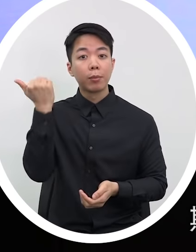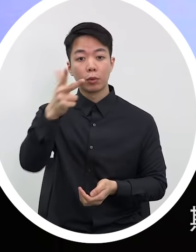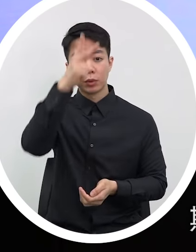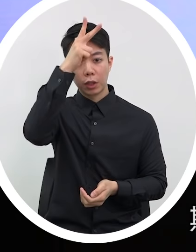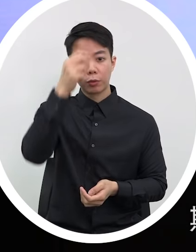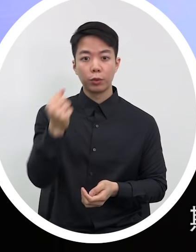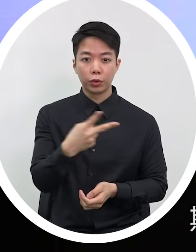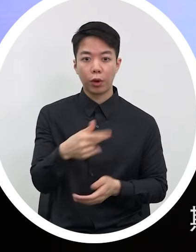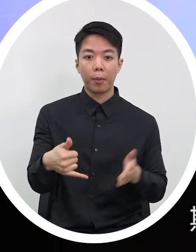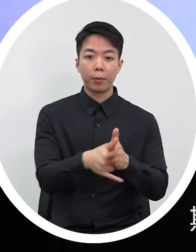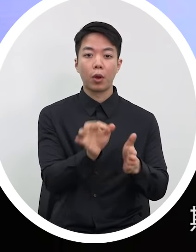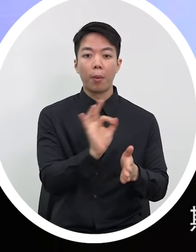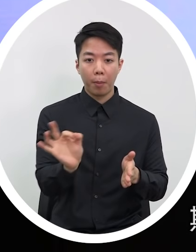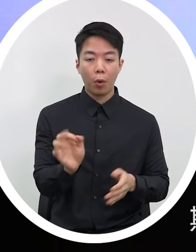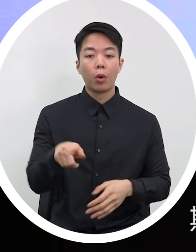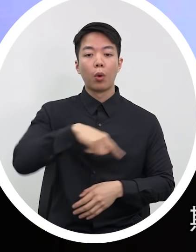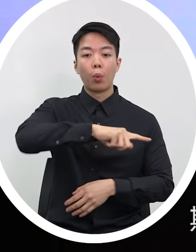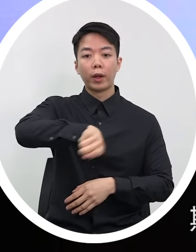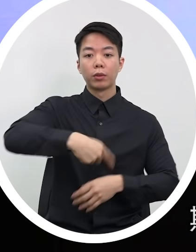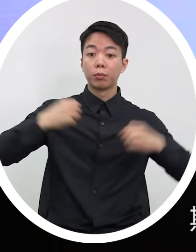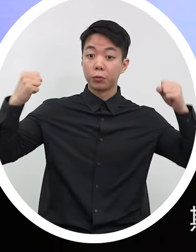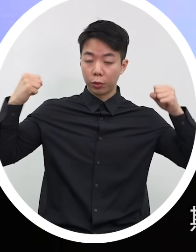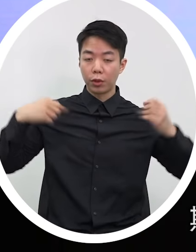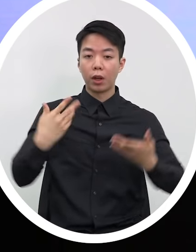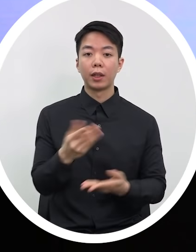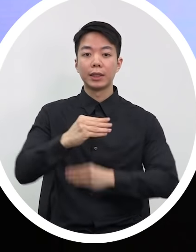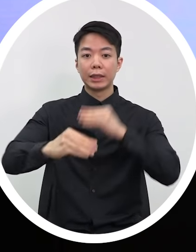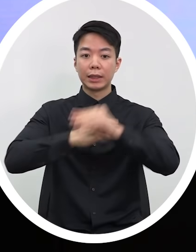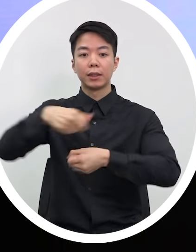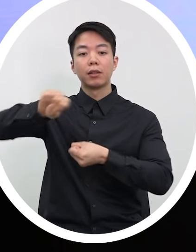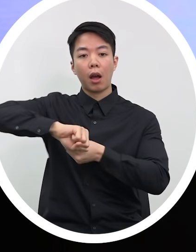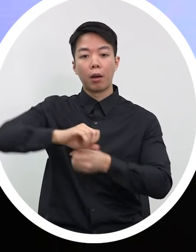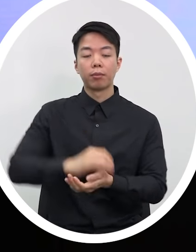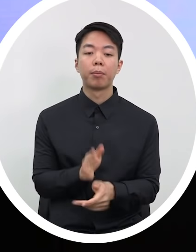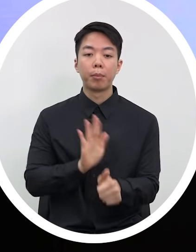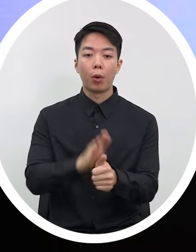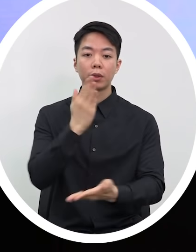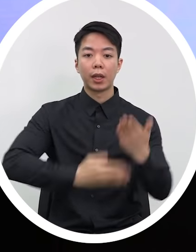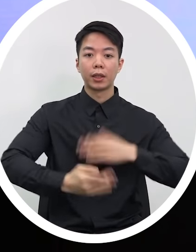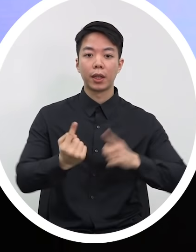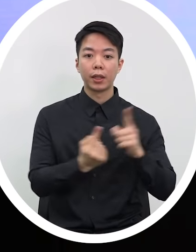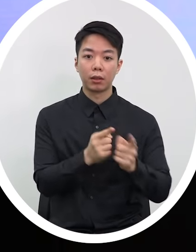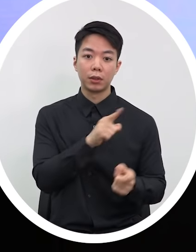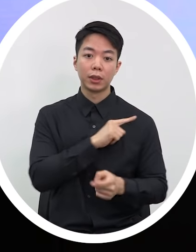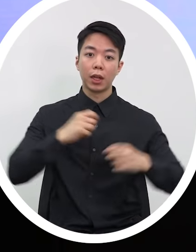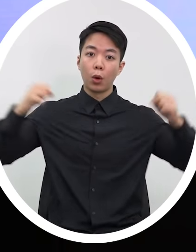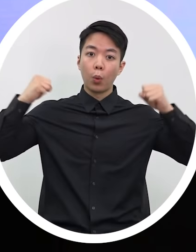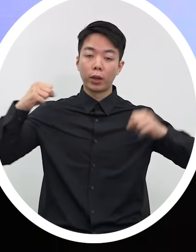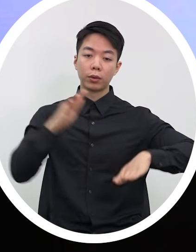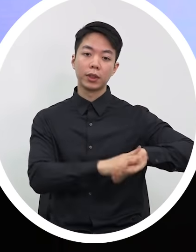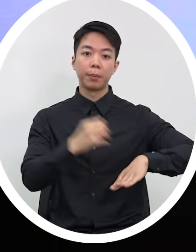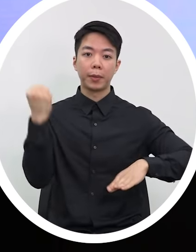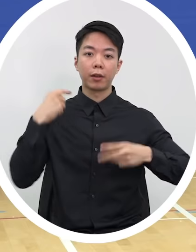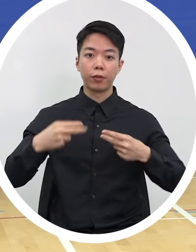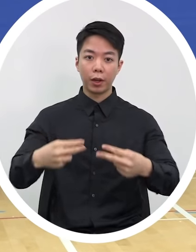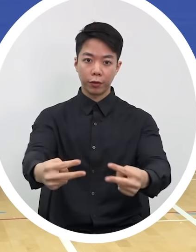夠提供更多無障礙的運動場地和設施，使殘疾人士盡情發揮運動的潛能。